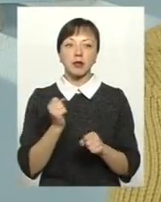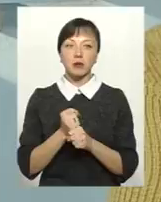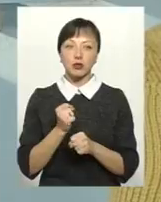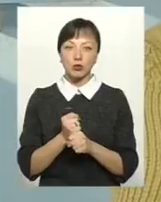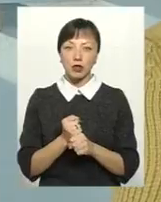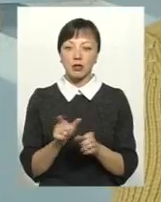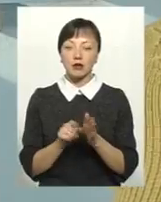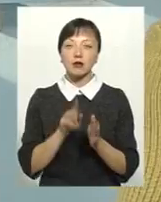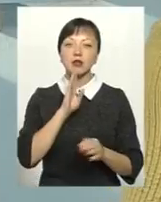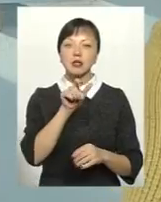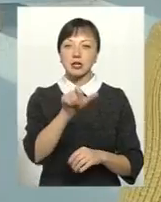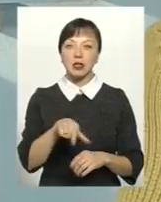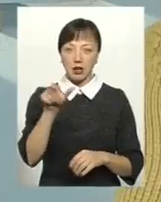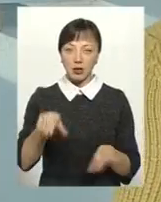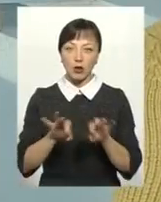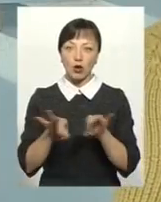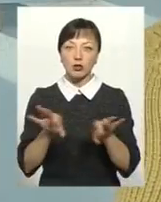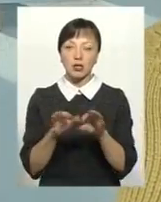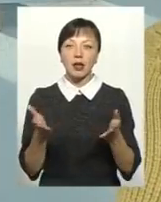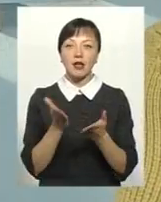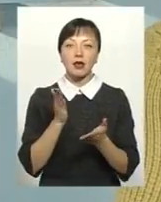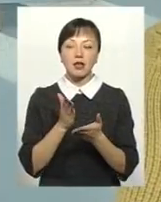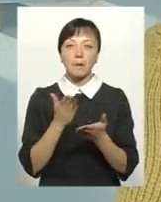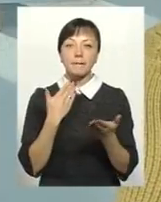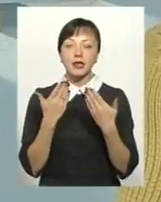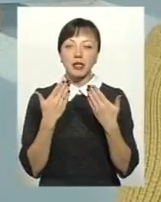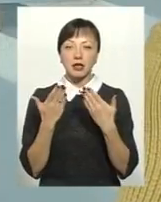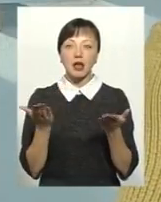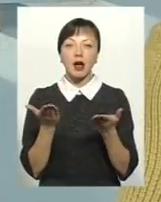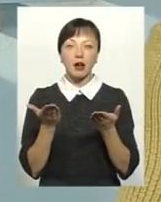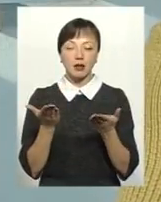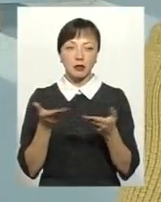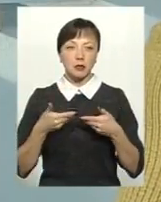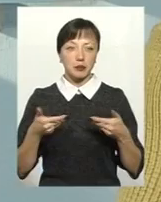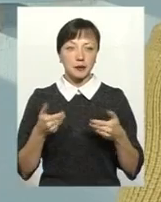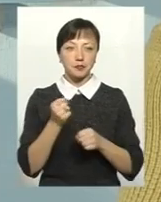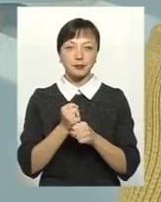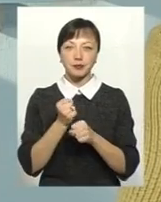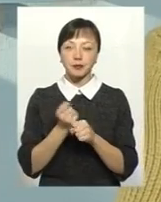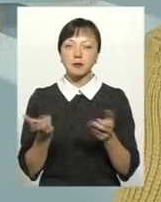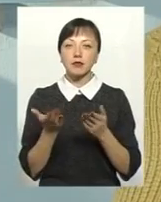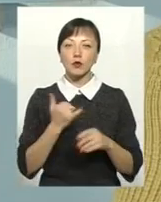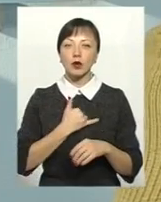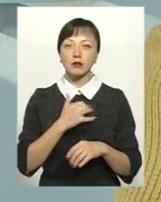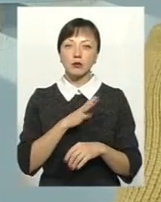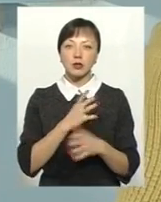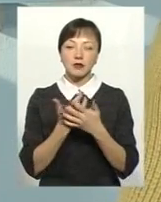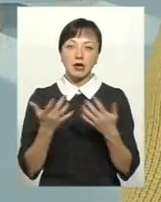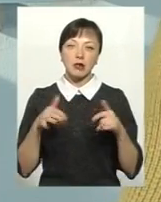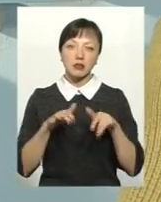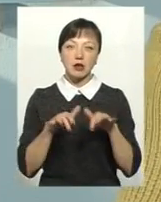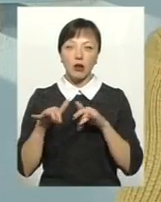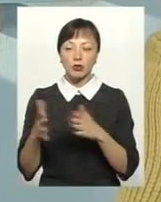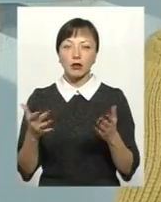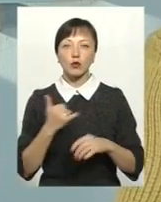з клієнтками, і вона розкаже, який якраз підход, які ми розробили, які у нас були всякі заходи,